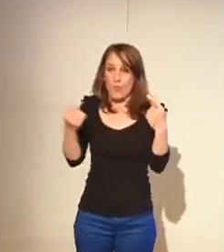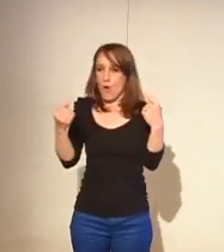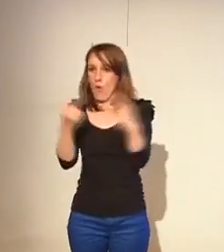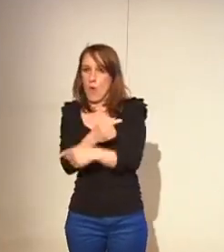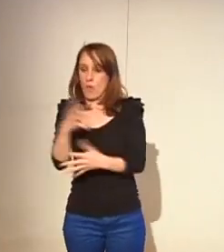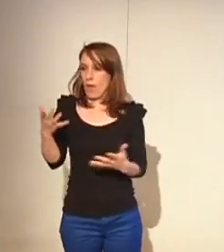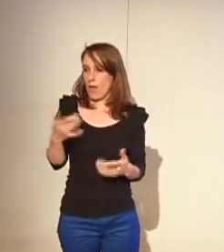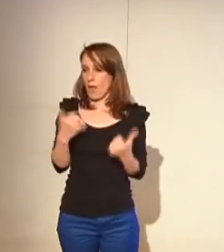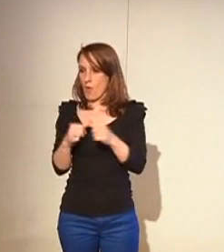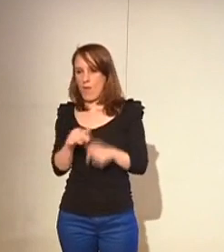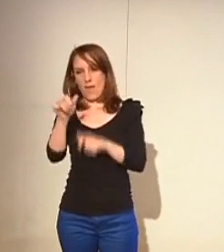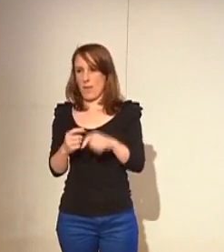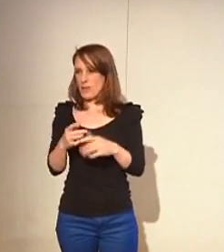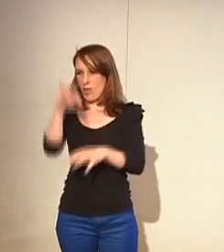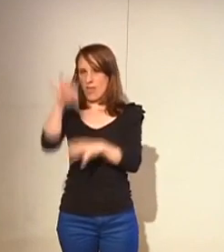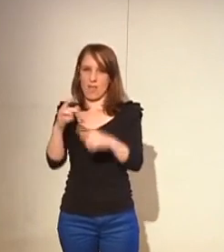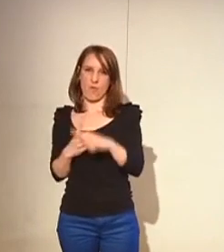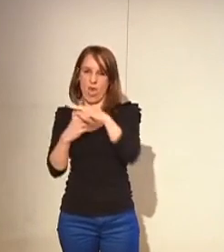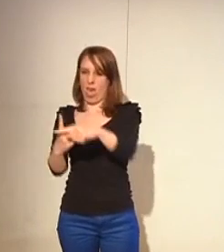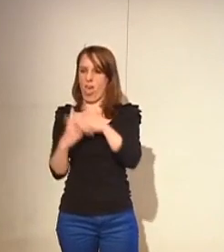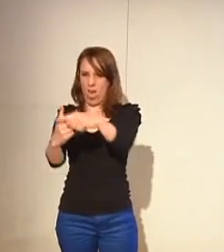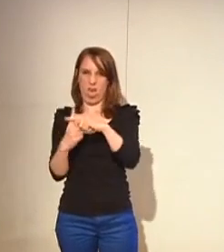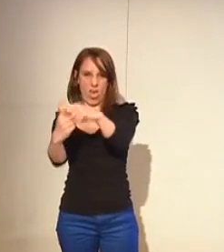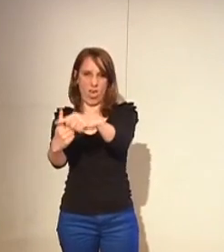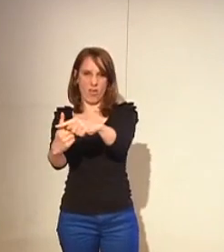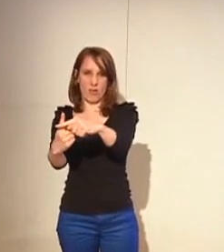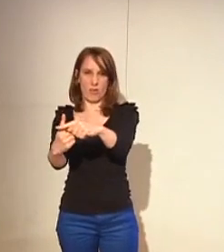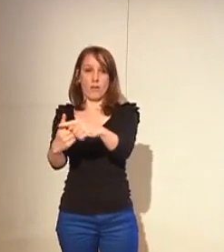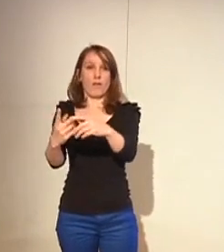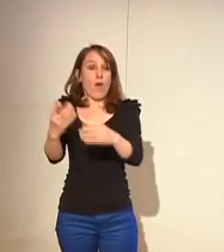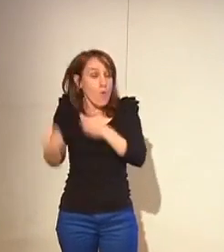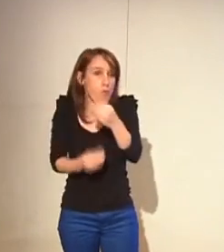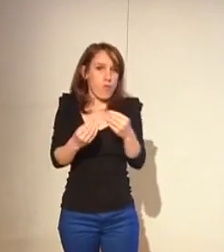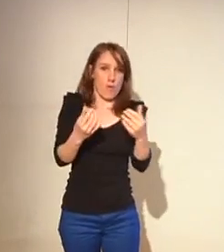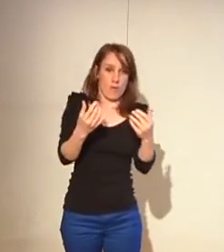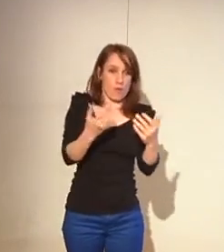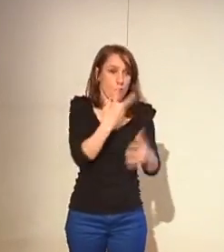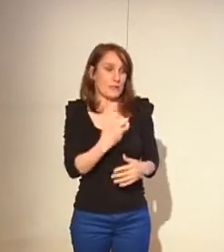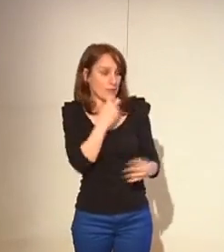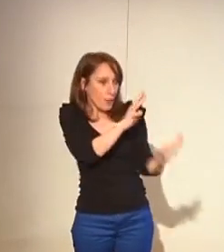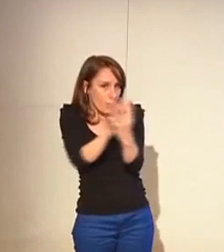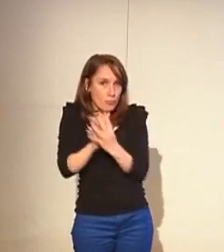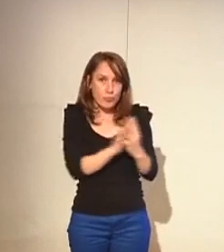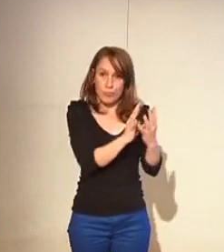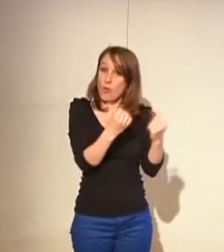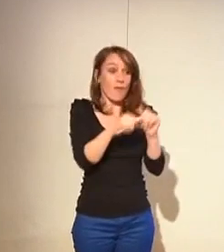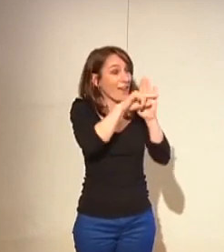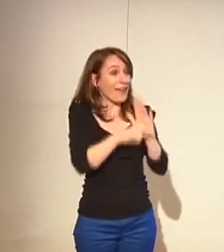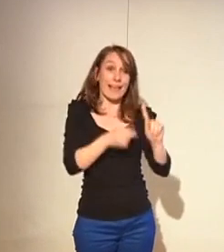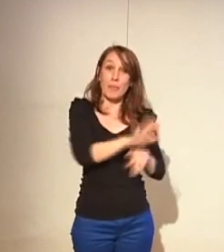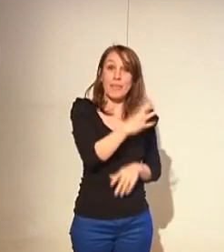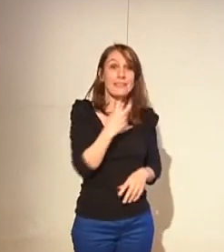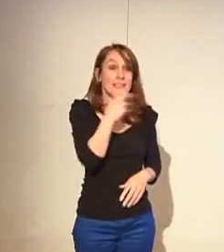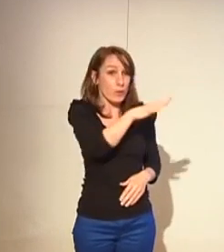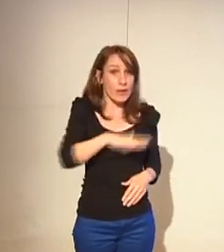l'index et renouer un contact avec les habitants faire que les les règles qui s'appliquent à monsieur et madame tout le monde s'applique